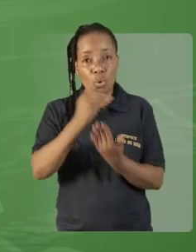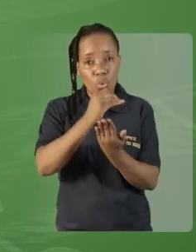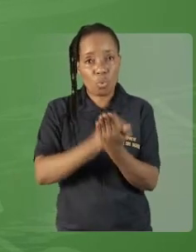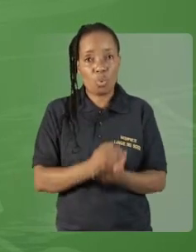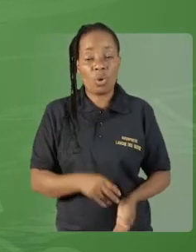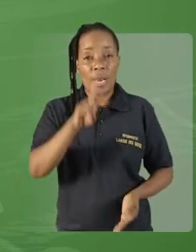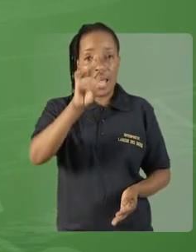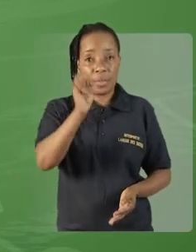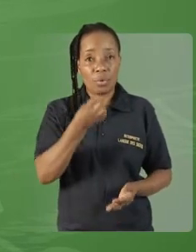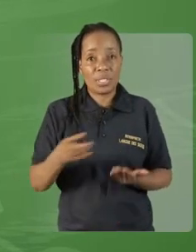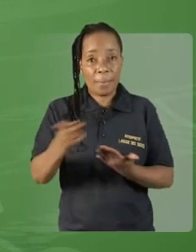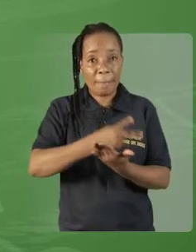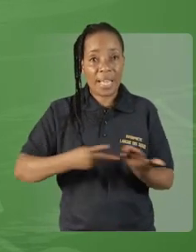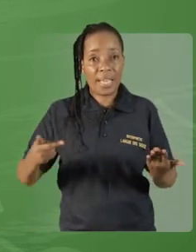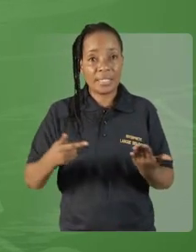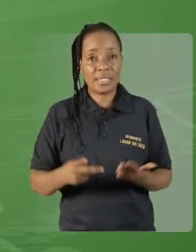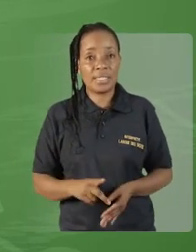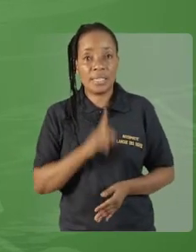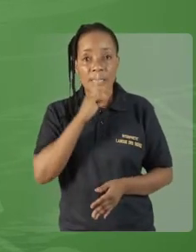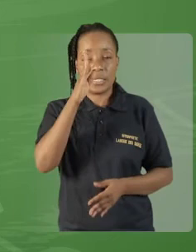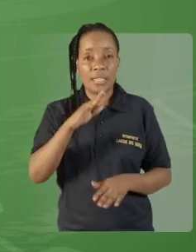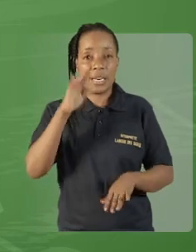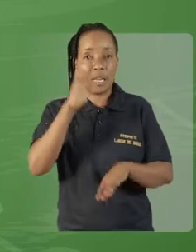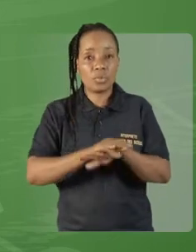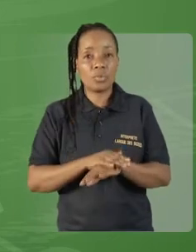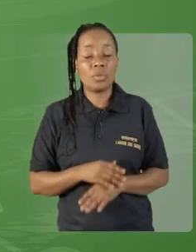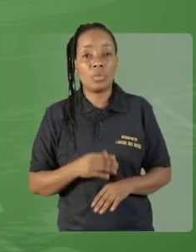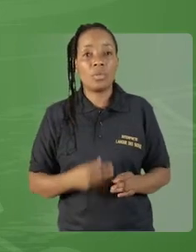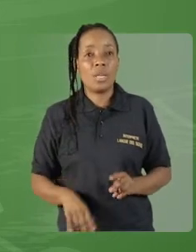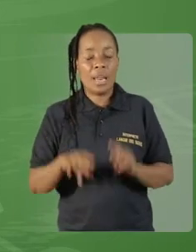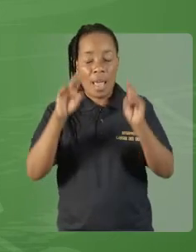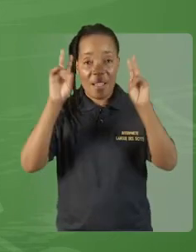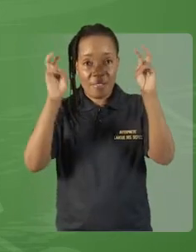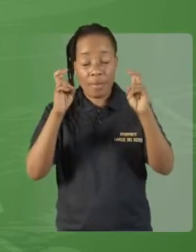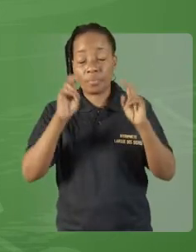la seconde partie, quant à elle, portera sur la